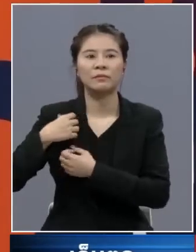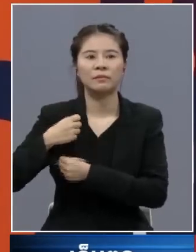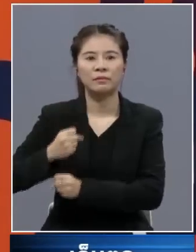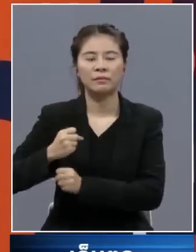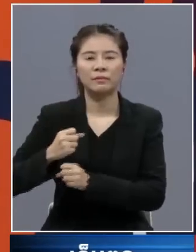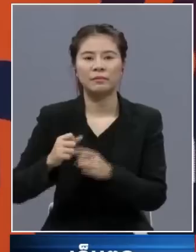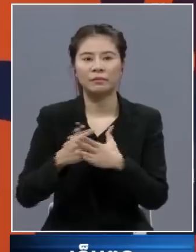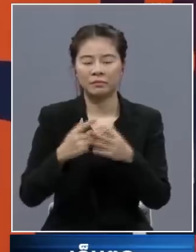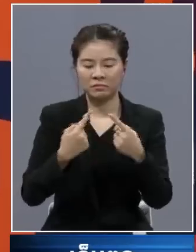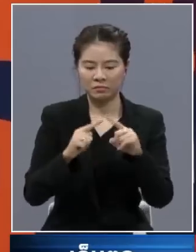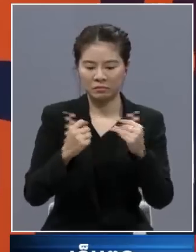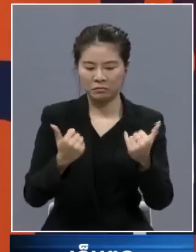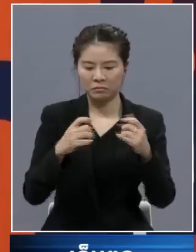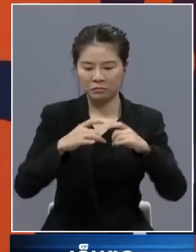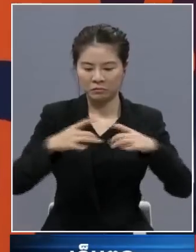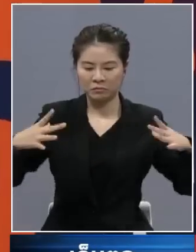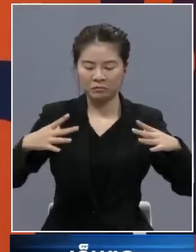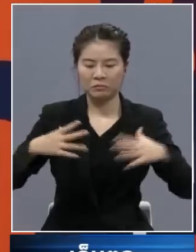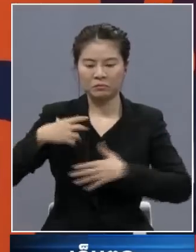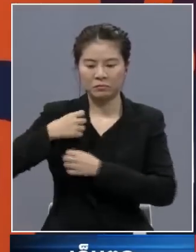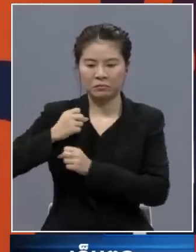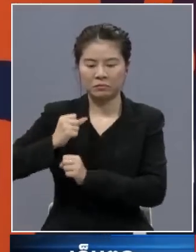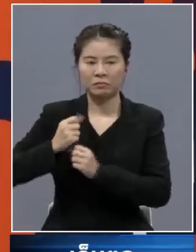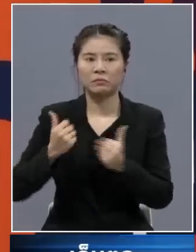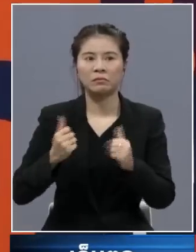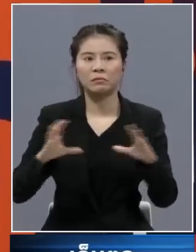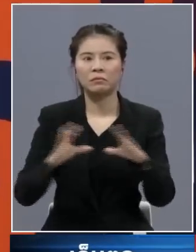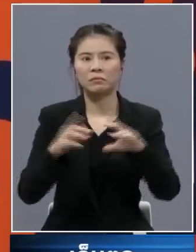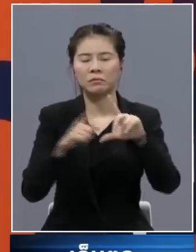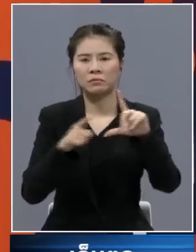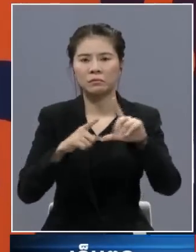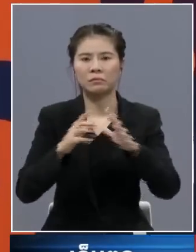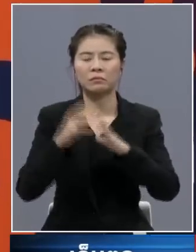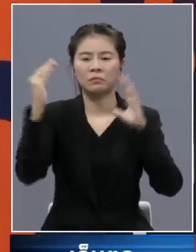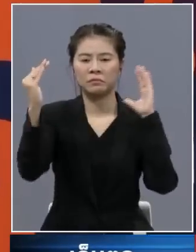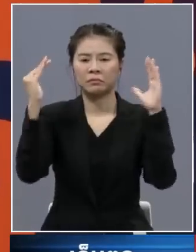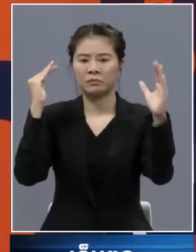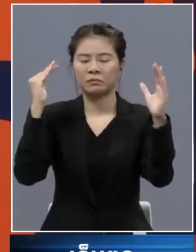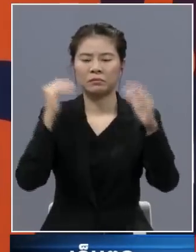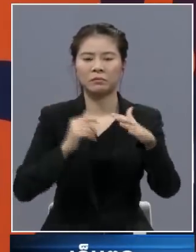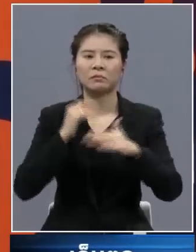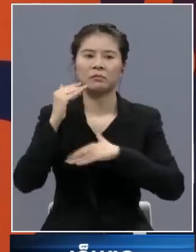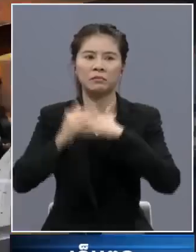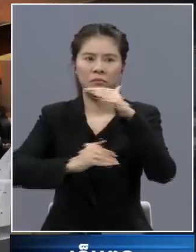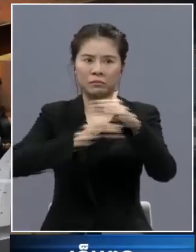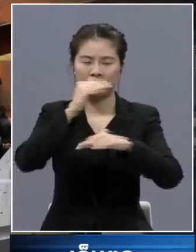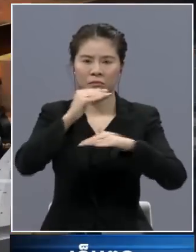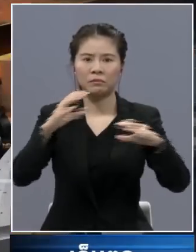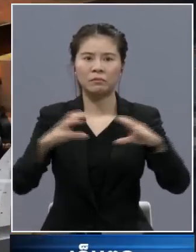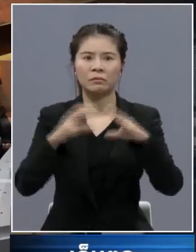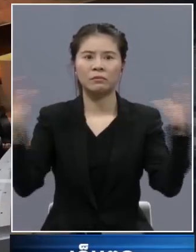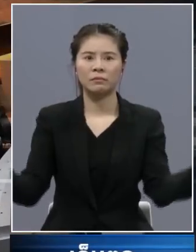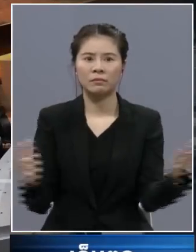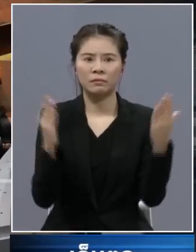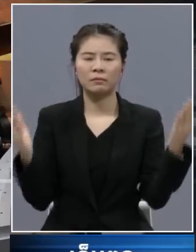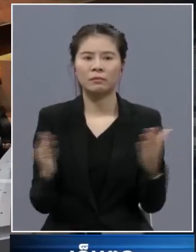ก็ภายหลังก็ออกจากประชาธิปัตย์มาขับเคลื่อนกลุ่มรัฐธรรมนูญก้าวหน้านะครับร่วมกันกับคณะก้าวหน้าในการผลักดันร่างรัฐธรรมนูญ